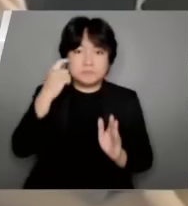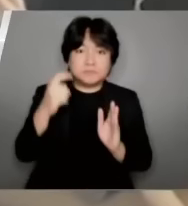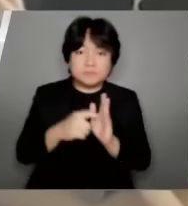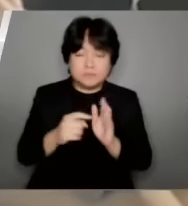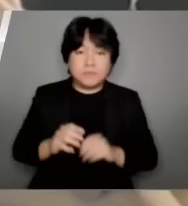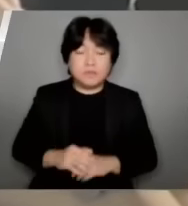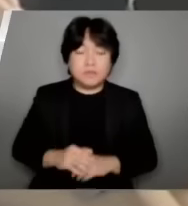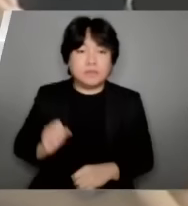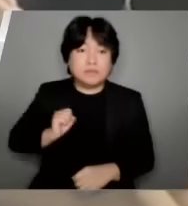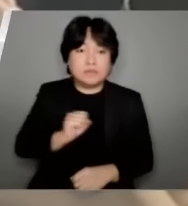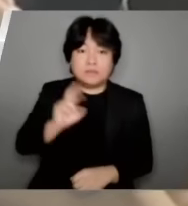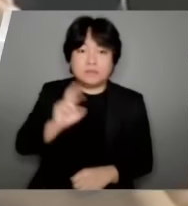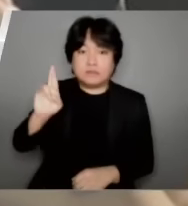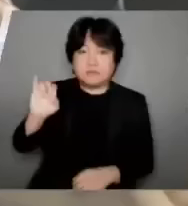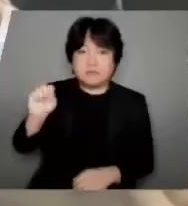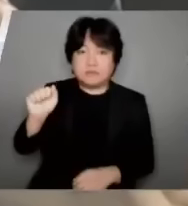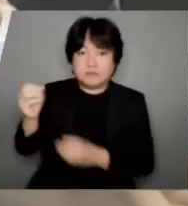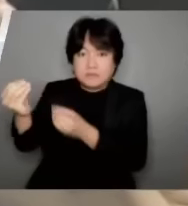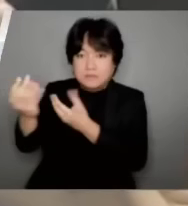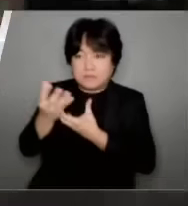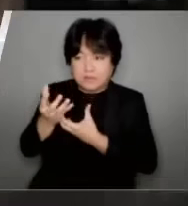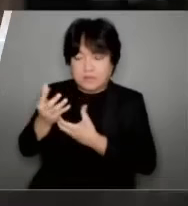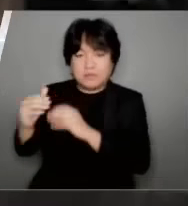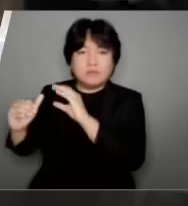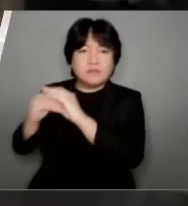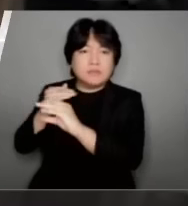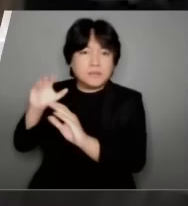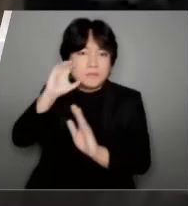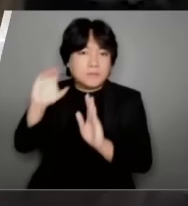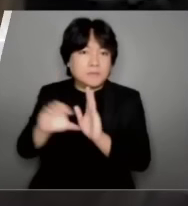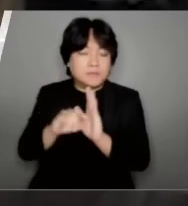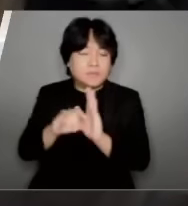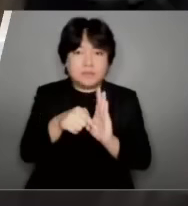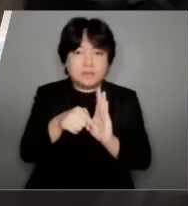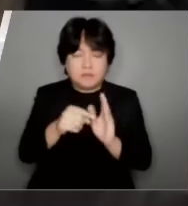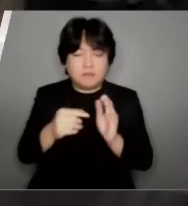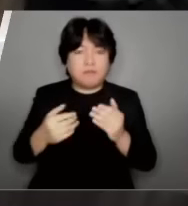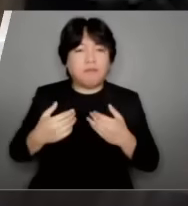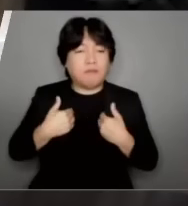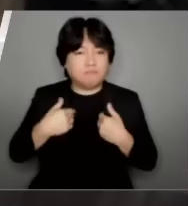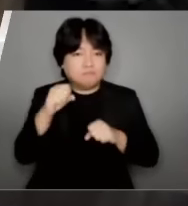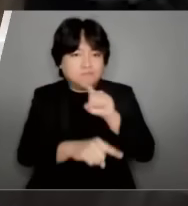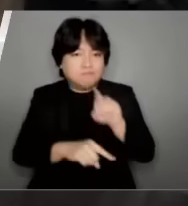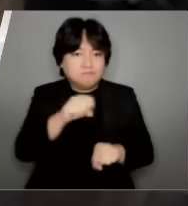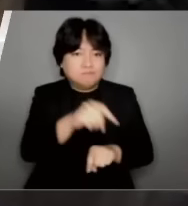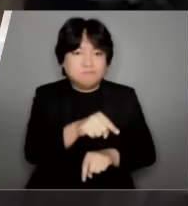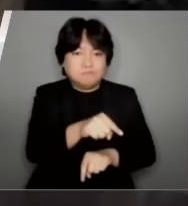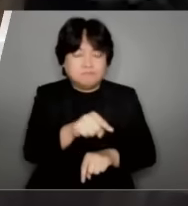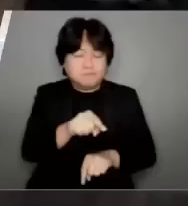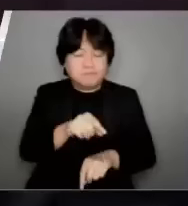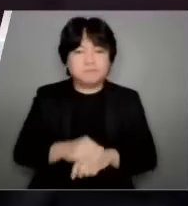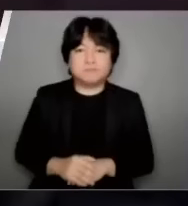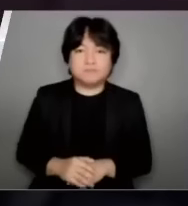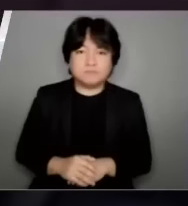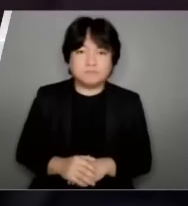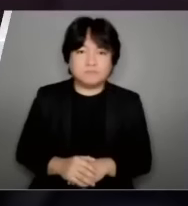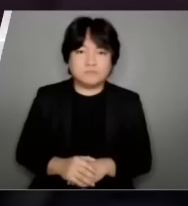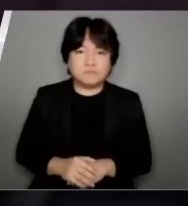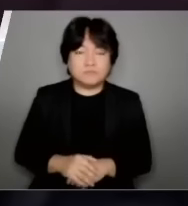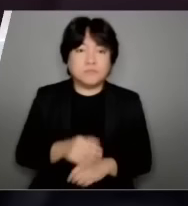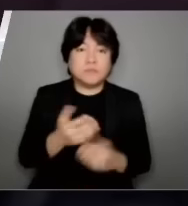makikita sina Sheila at Cassandra na iniimbestigahan ng mga otoridad. Sa susunod na video, makikita ang kausap ng mga ahente ng Philippine Immigration,